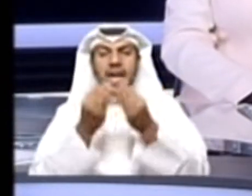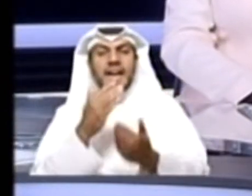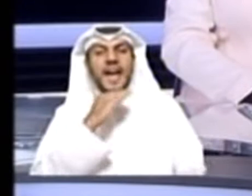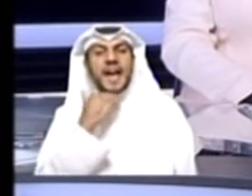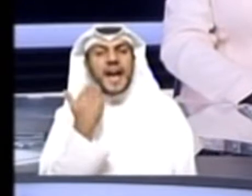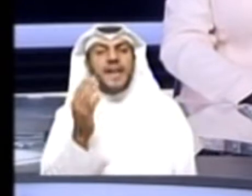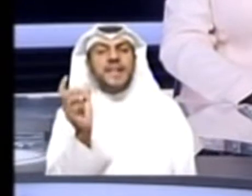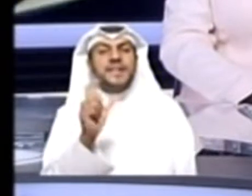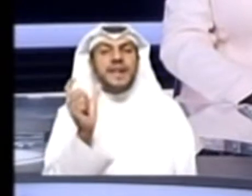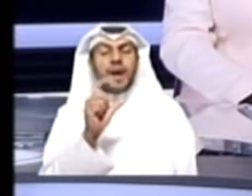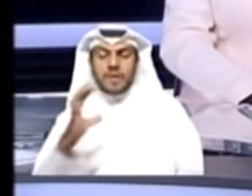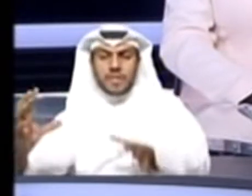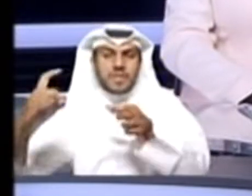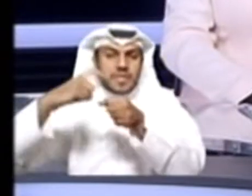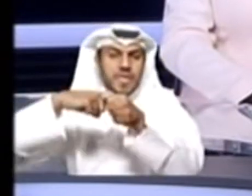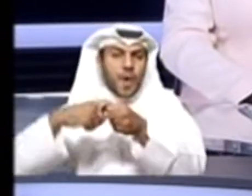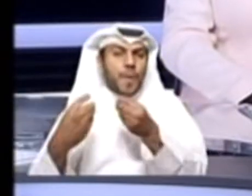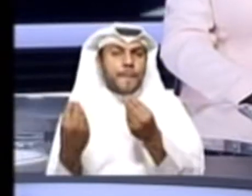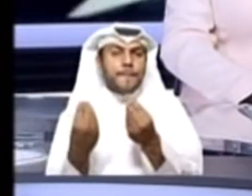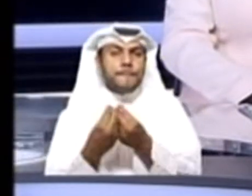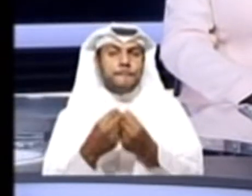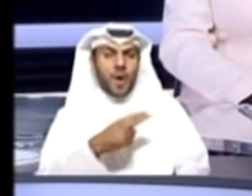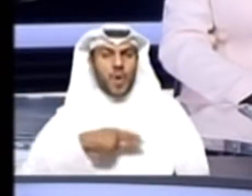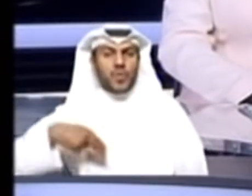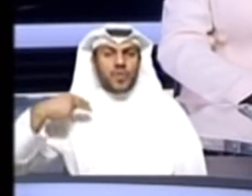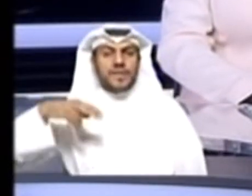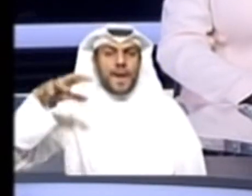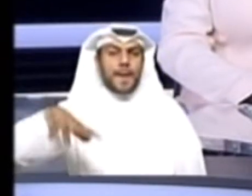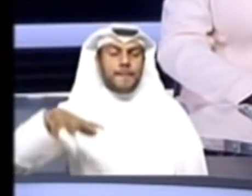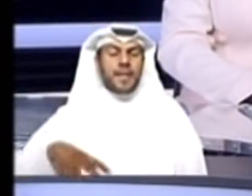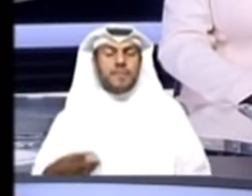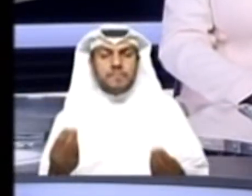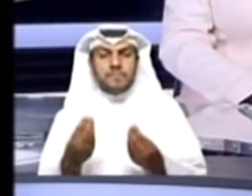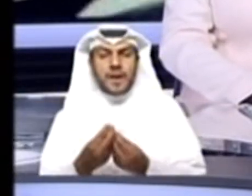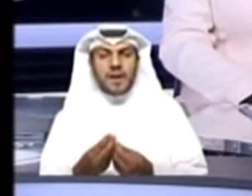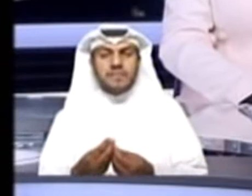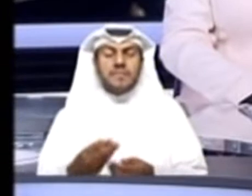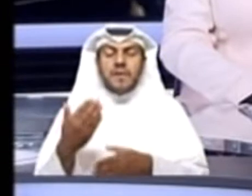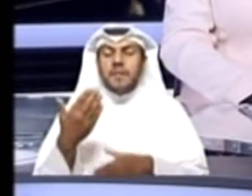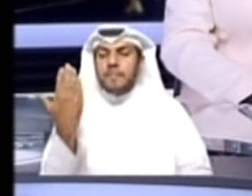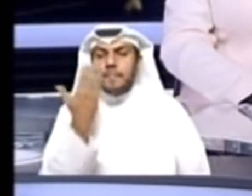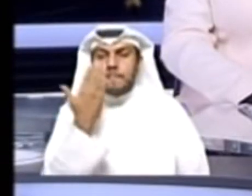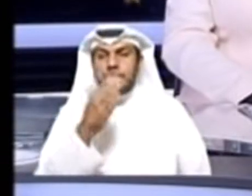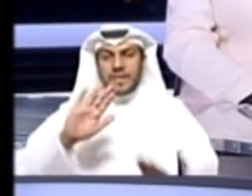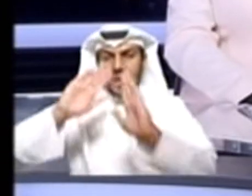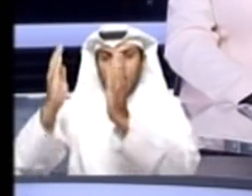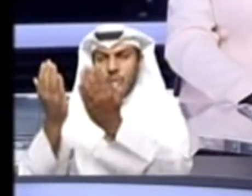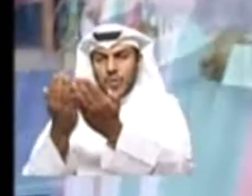فريق مرايم الخير، وضعت حجر أساس 6 فصول دراسية ودار